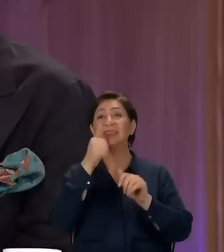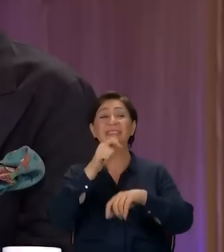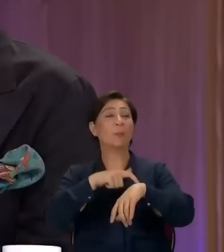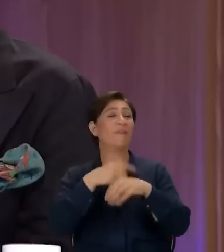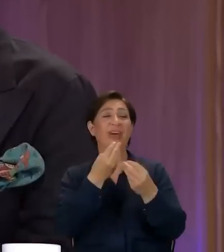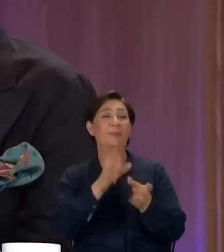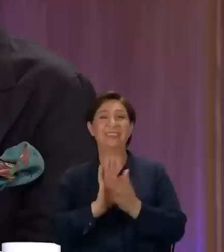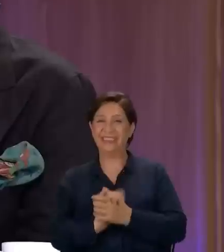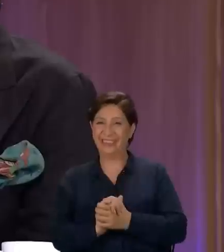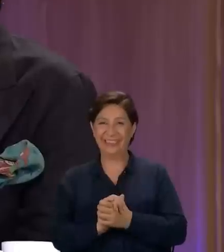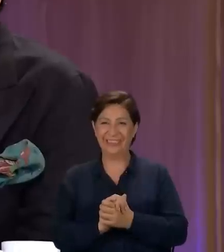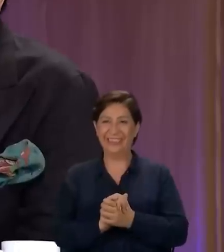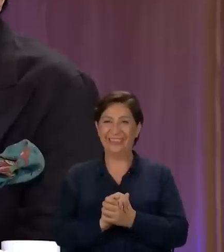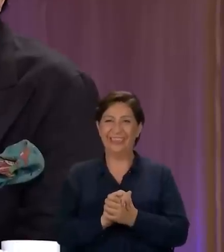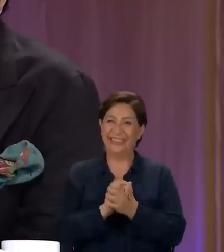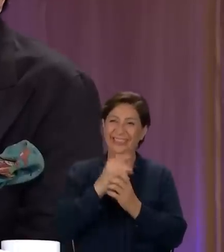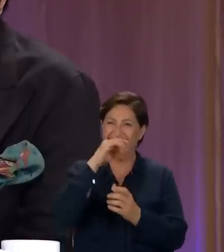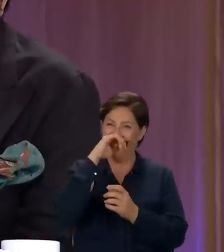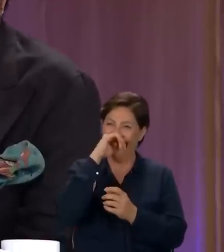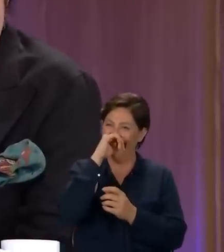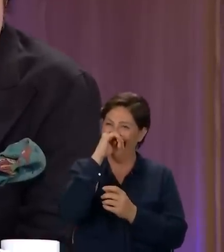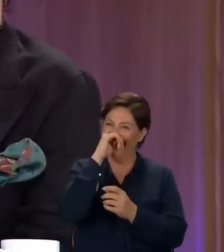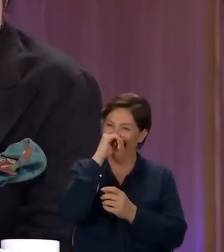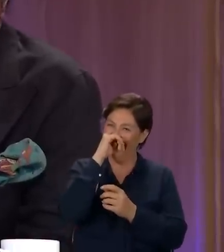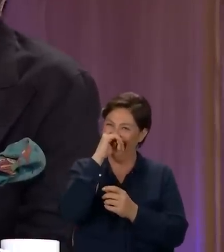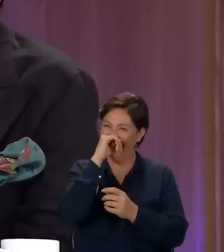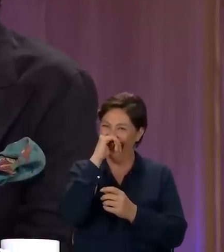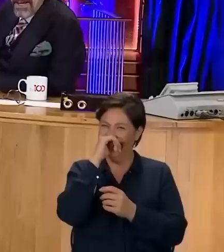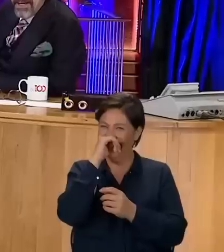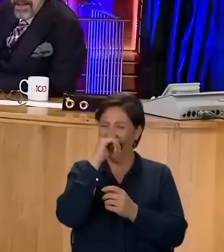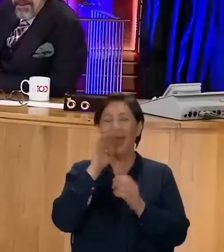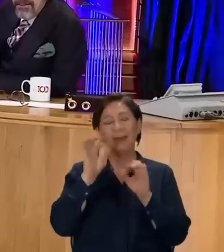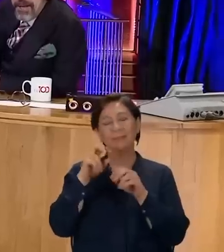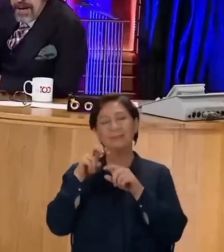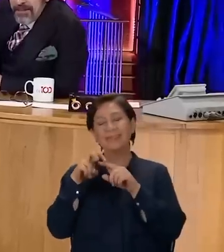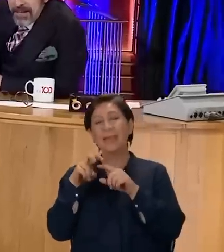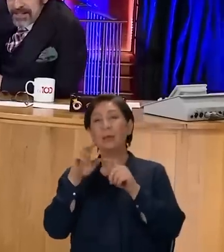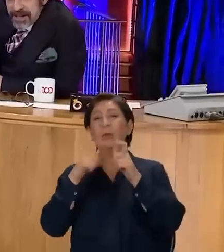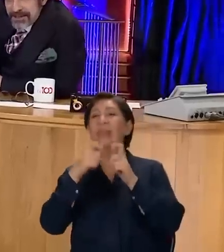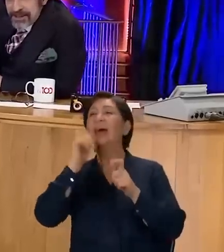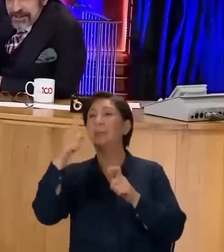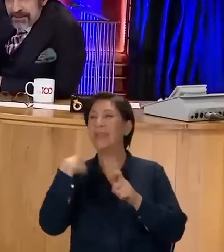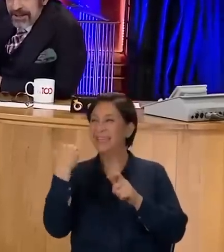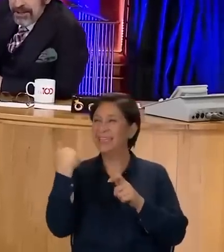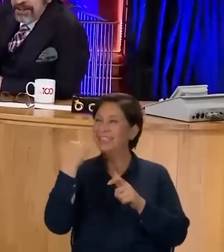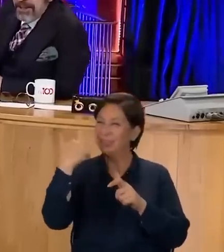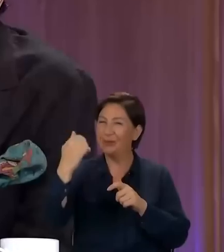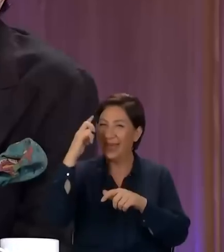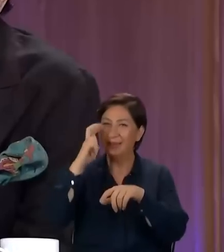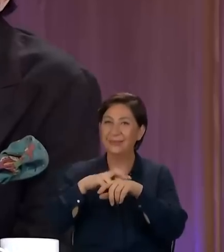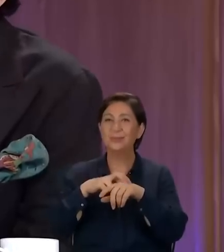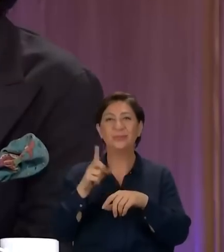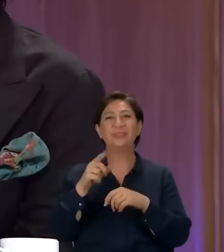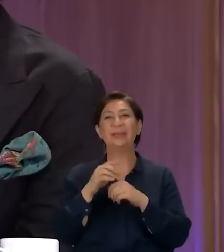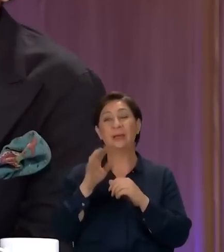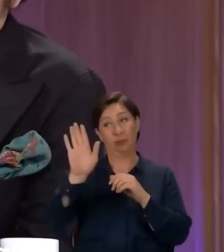ayırmaz programda. Böyle kenardan böyle, Güner abi beni de çağırmıştınız falan diyerekten böyle